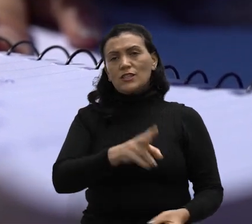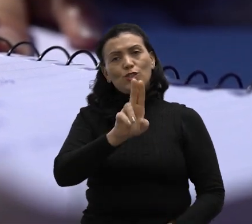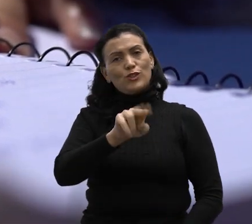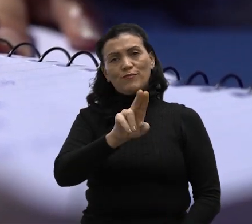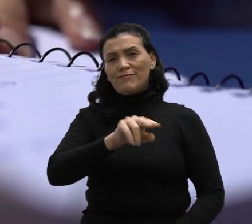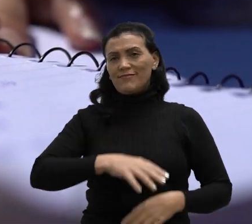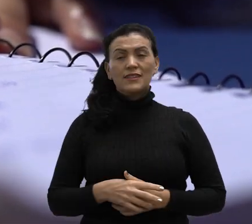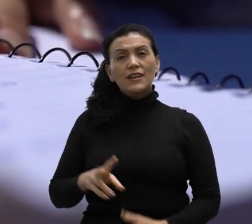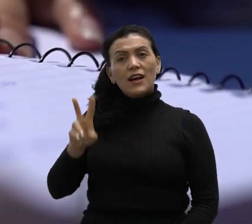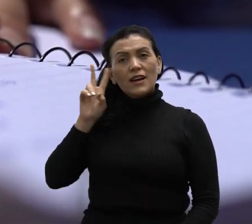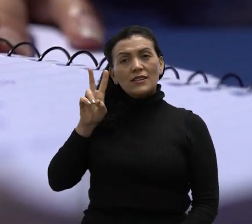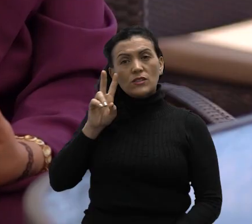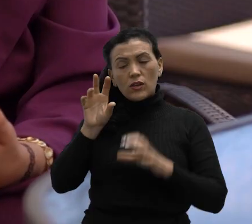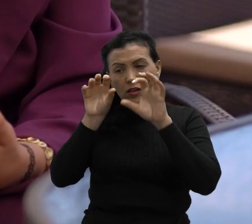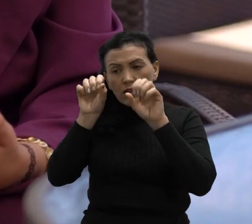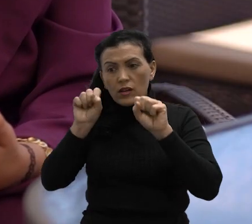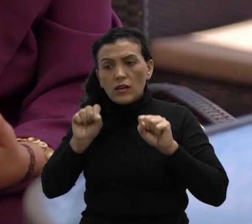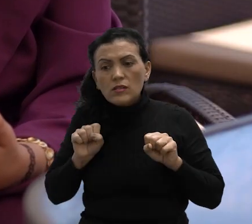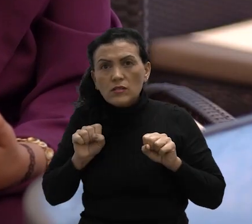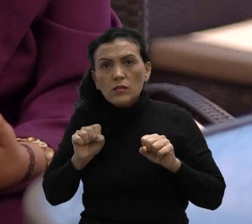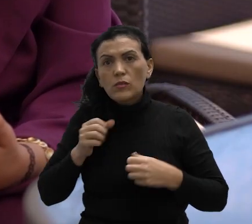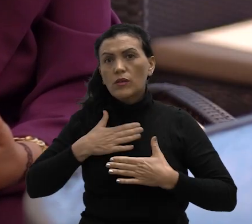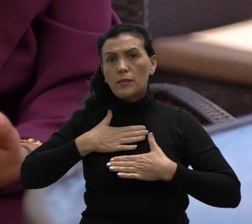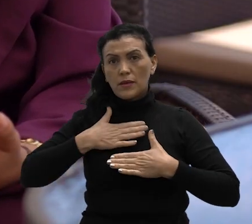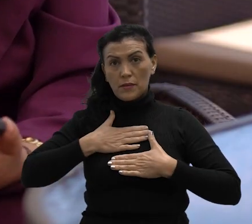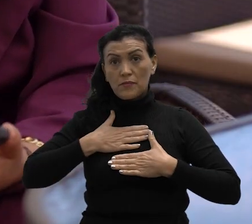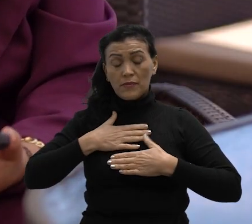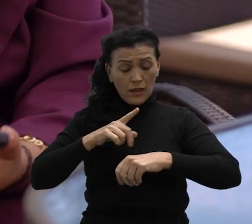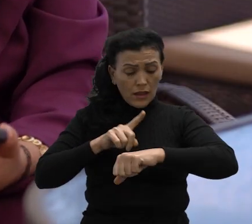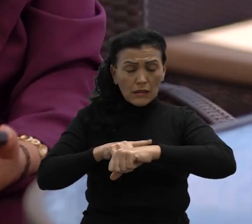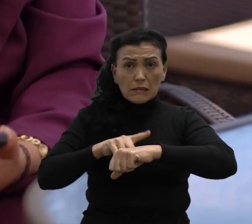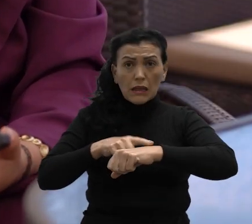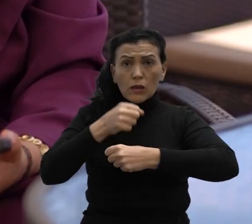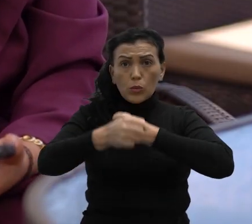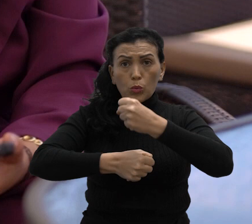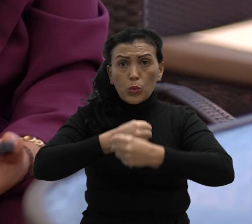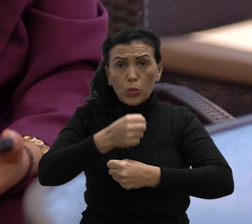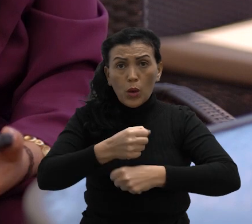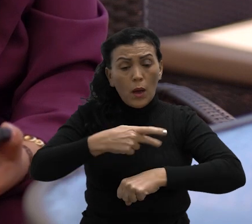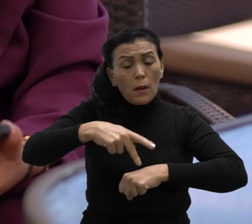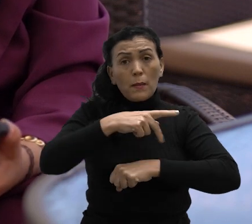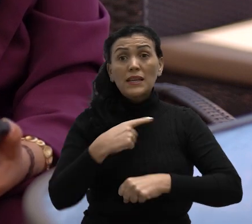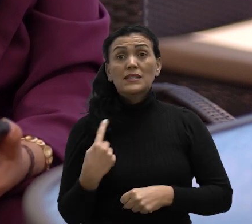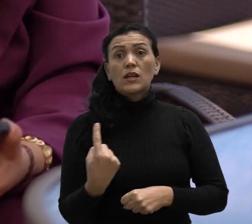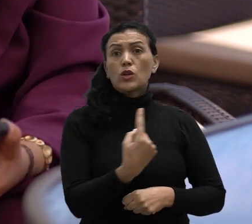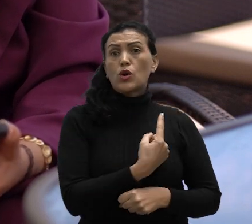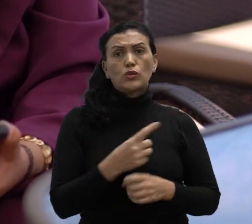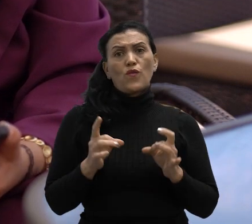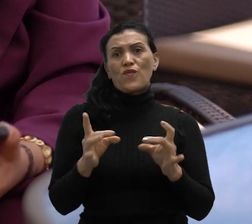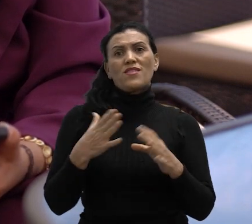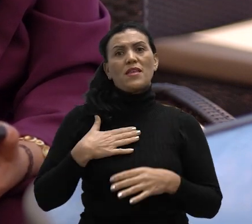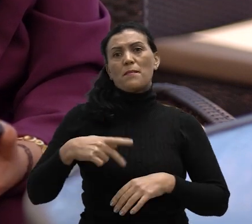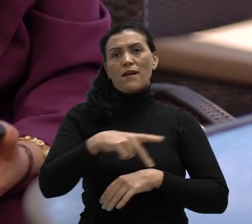اشهد يا تاريخ وسجل يا زمن انه هالوطن إلا وما بنبيع، ورايته مرفوعة